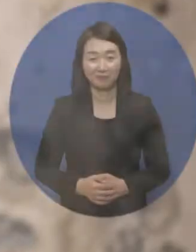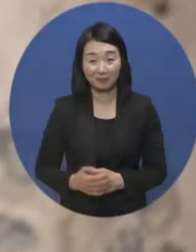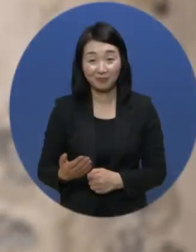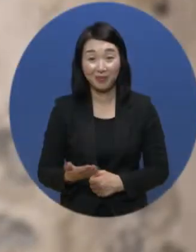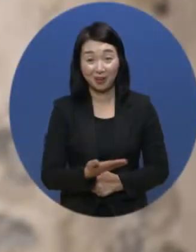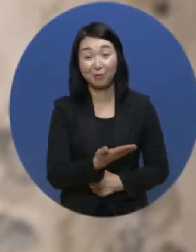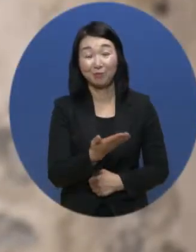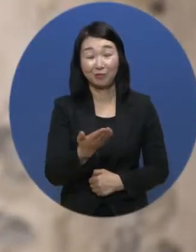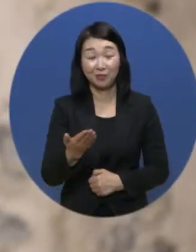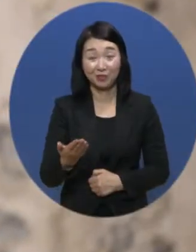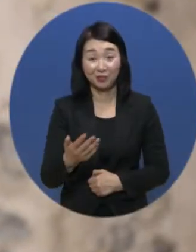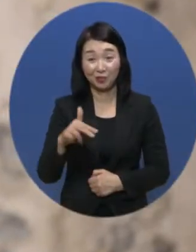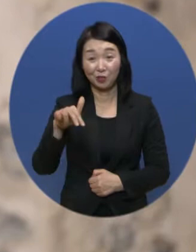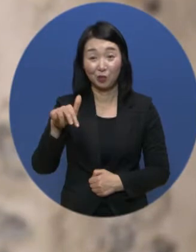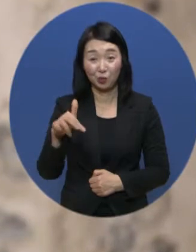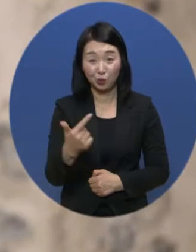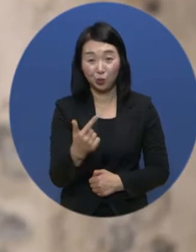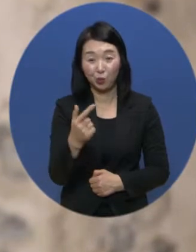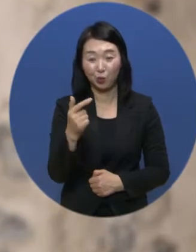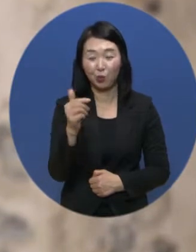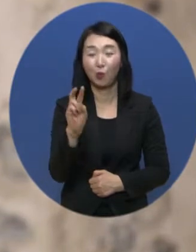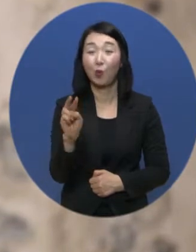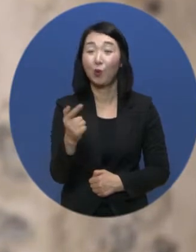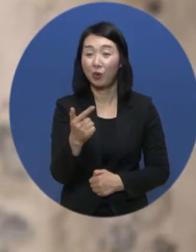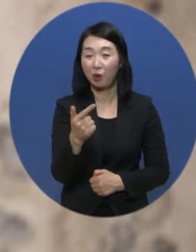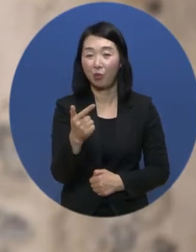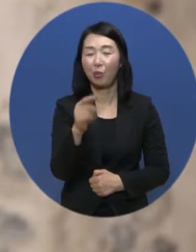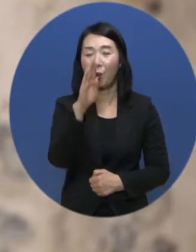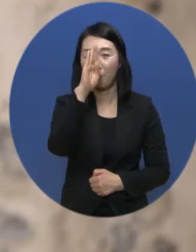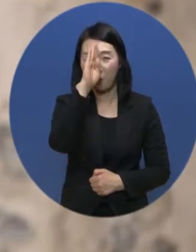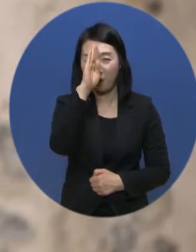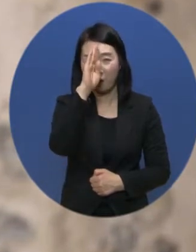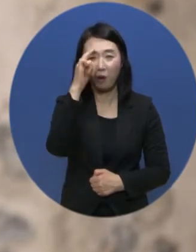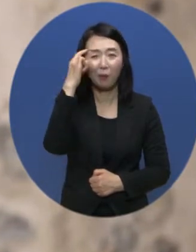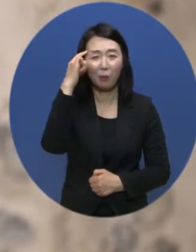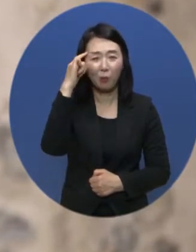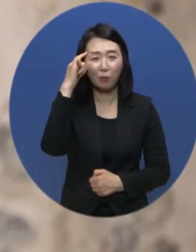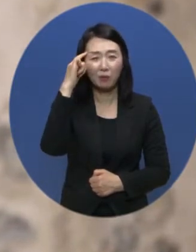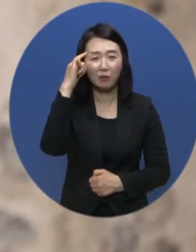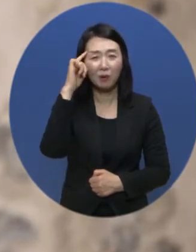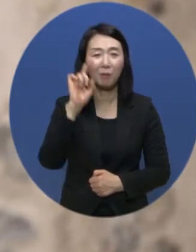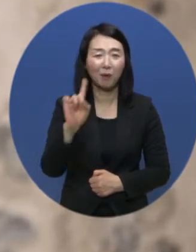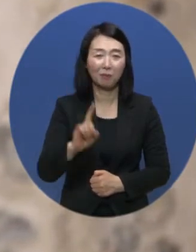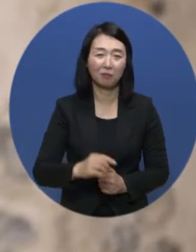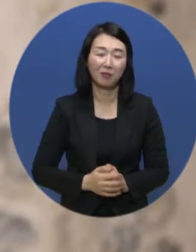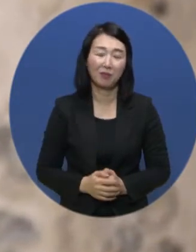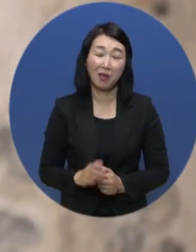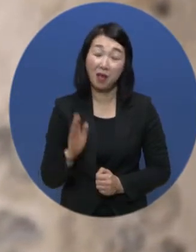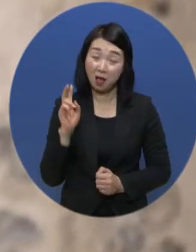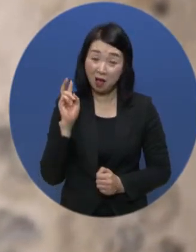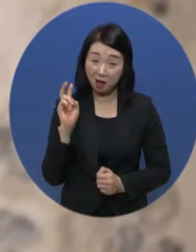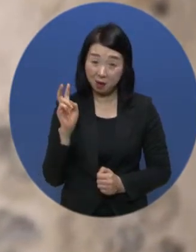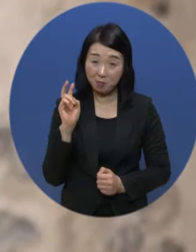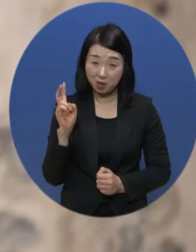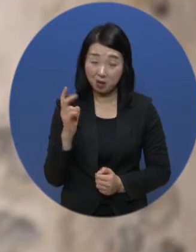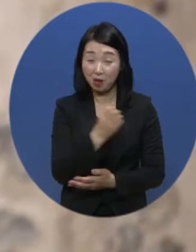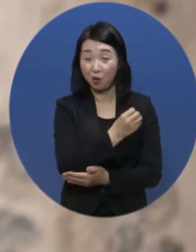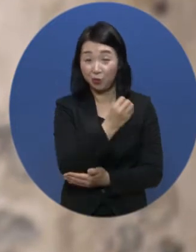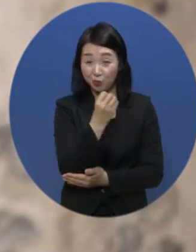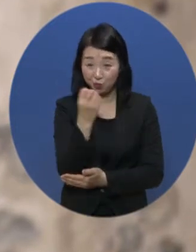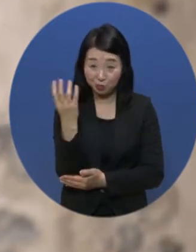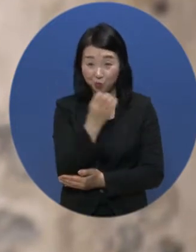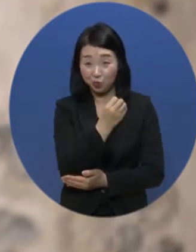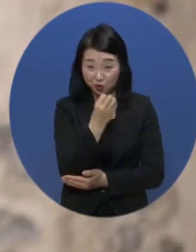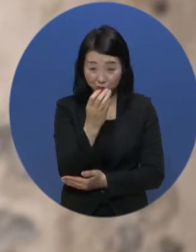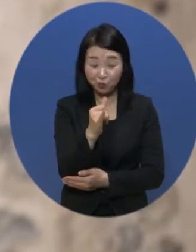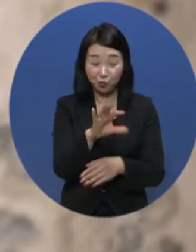여러분은 조현병 하면 어떤 이미지가 떠오르시나요? 아마도 언론에 나오는 흉악한 범죄